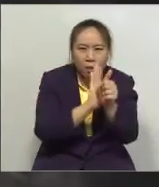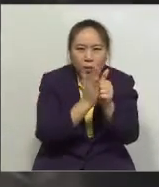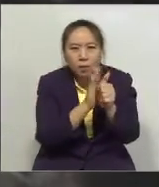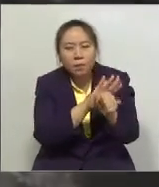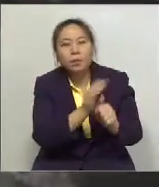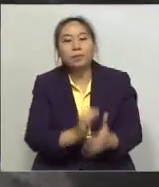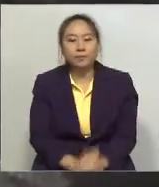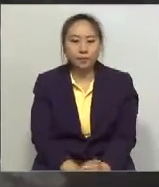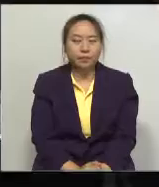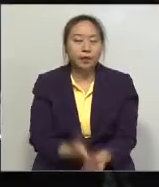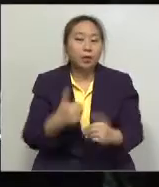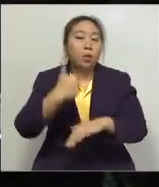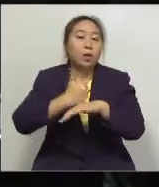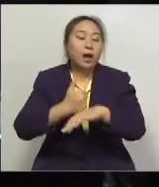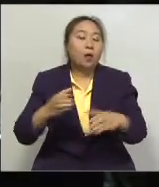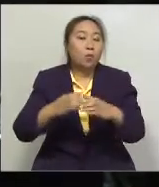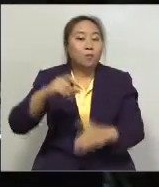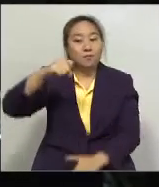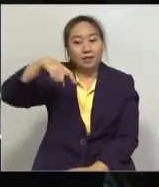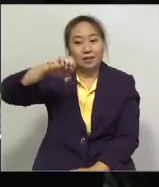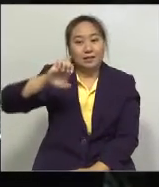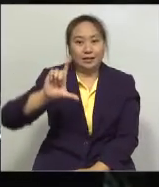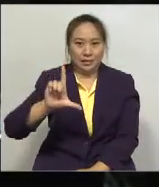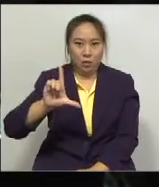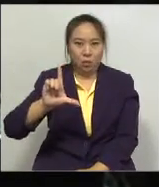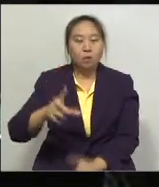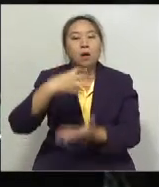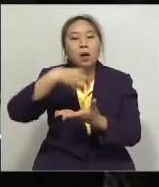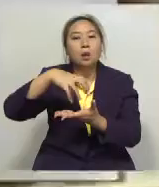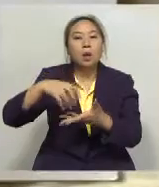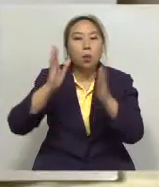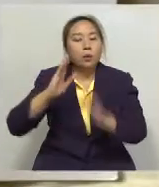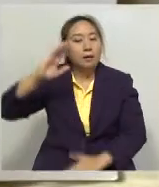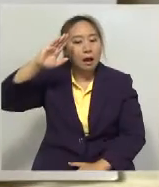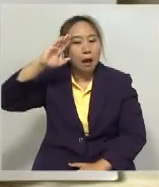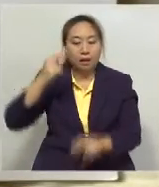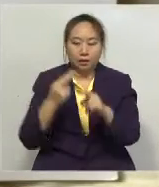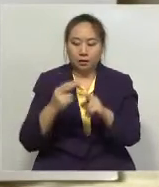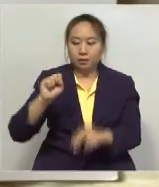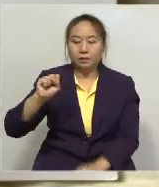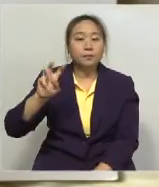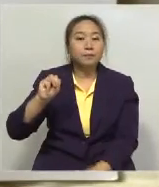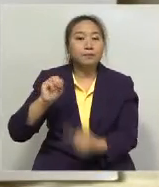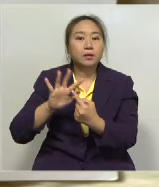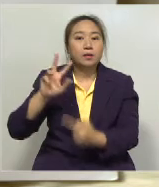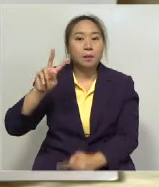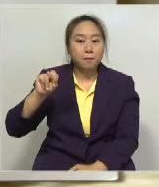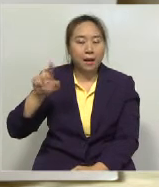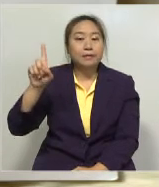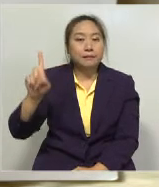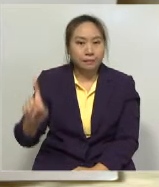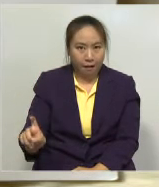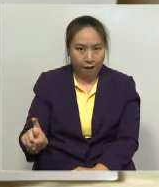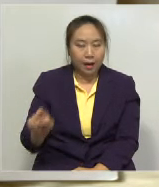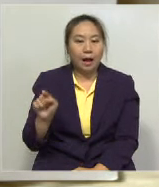ก็ทางด้านของผบ.หน่วยซิลนะครับยังได้พูดถึงการจากไปของจ่าเอกสมานกุนันท์หรือจ่าแซมซึ่งการจากไปของจ่